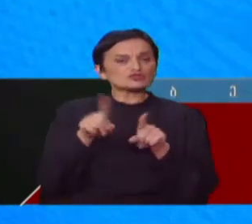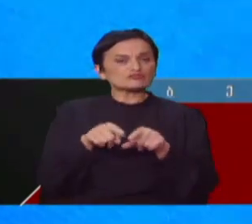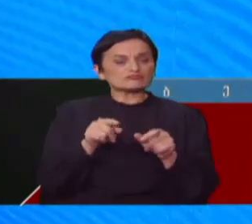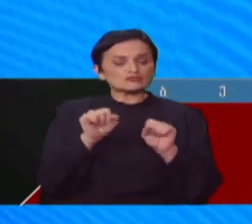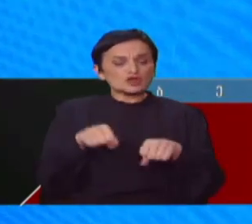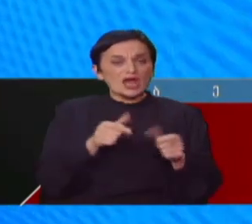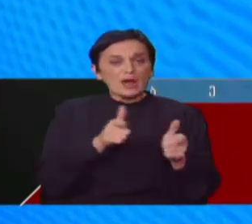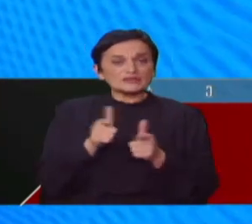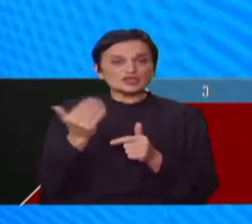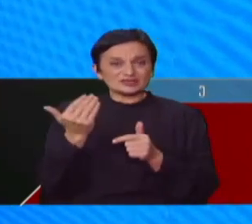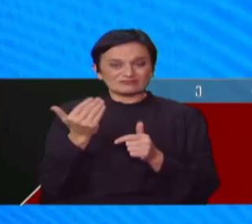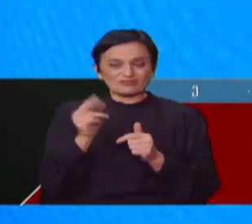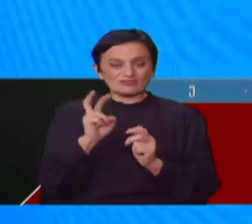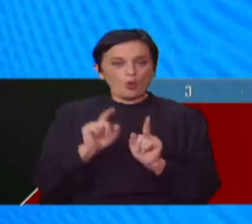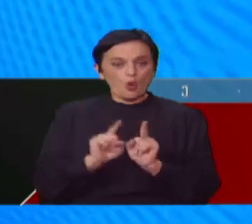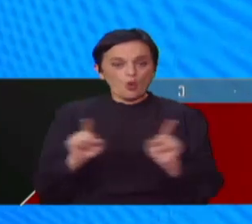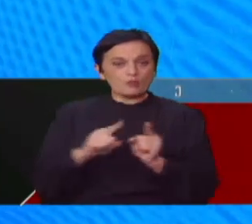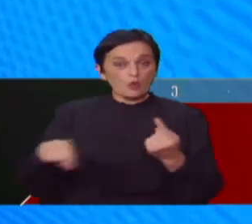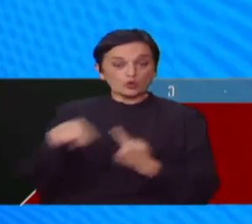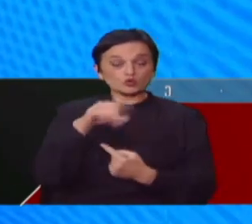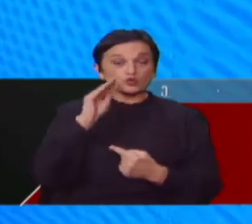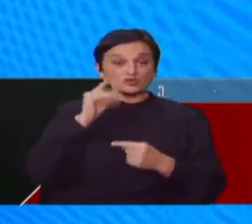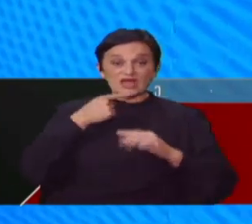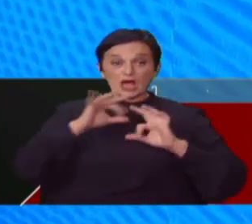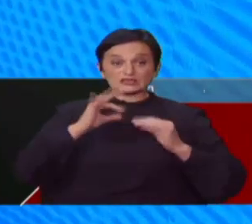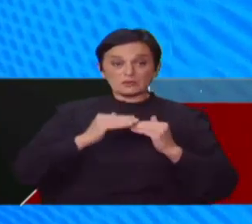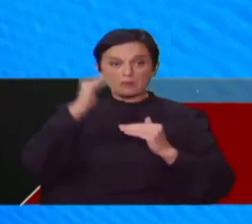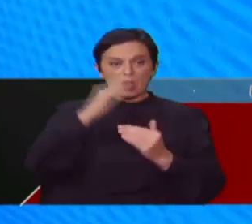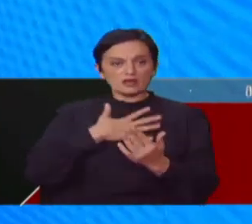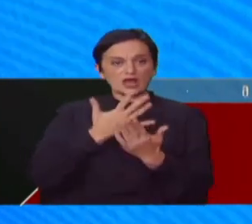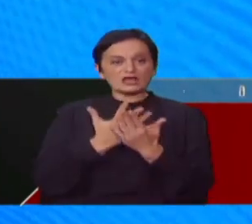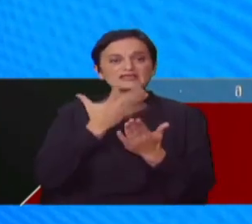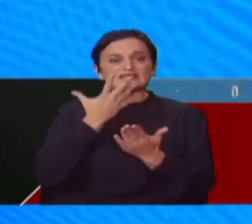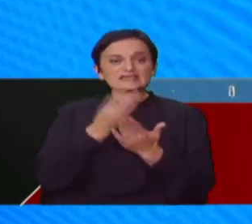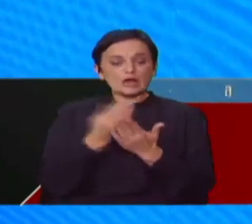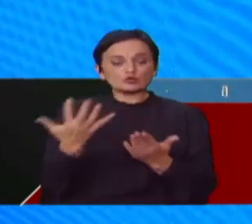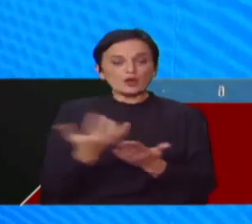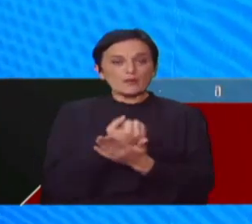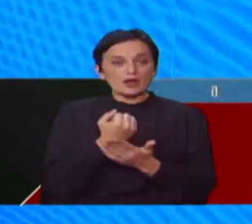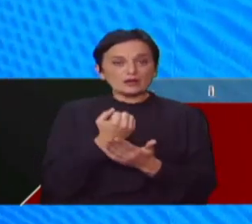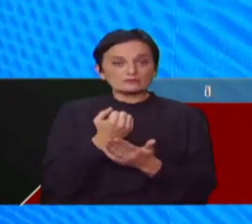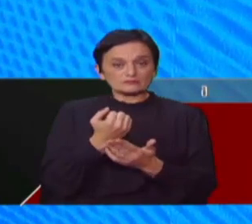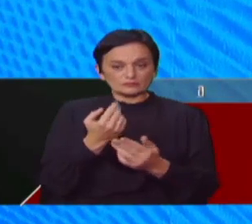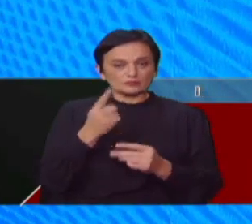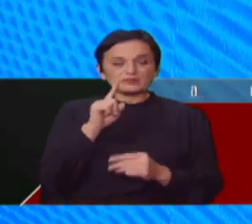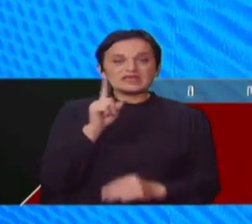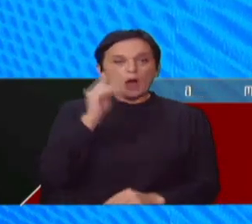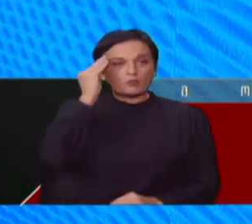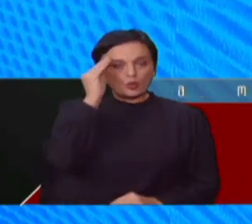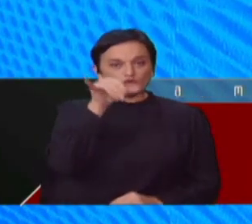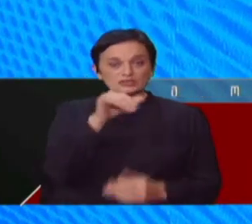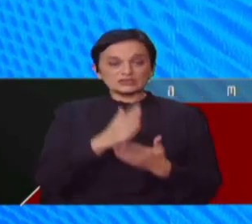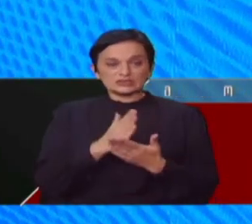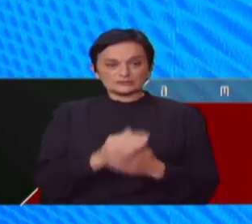დებოდნენ თქვენი ოპონენტები და როდესაც აცხადებენ მაღალ აქტივობას საკუთარ გამარჯვებად, ამაზე რა პოზიცია გაქვთ?